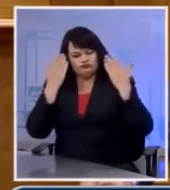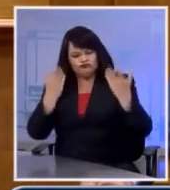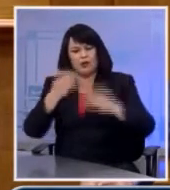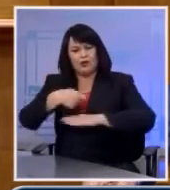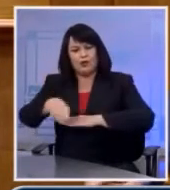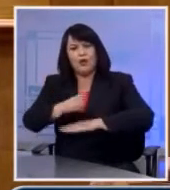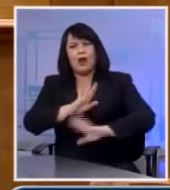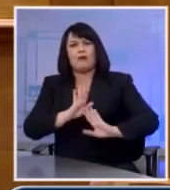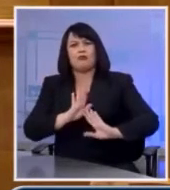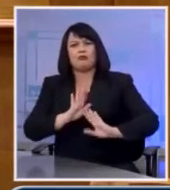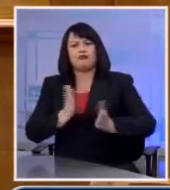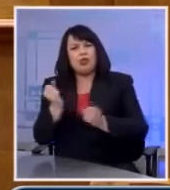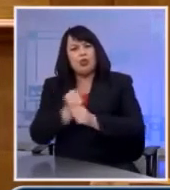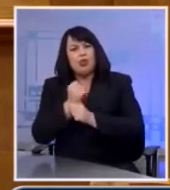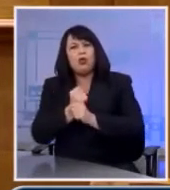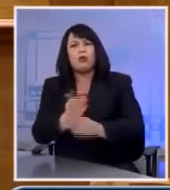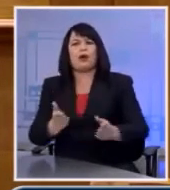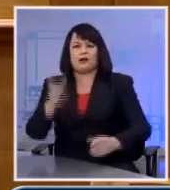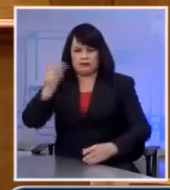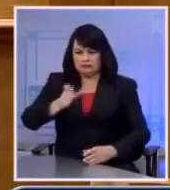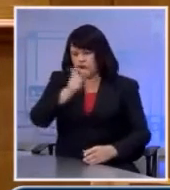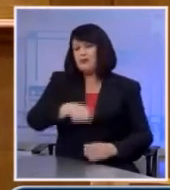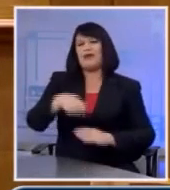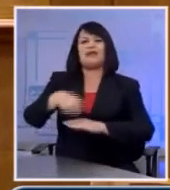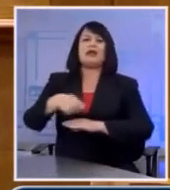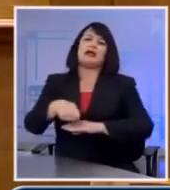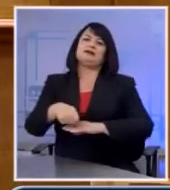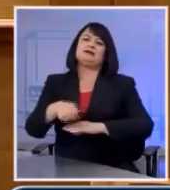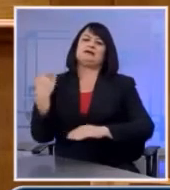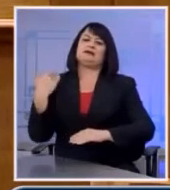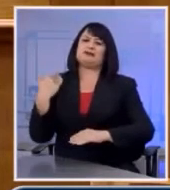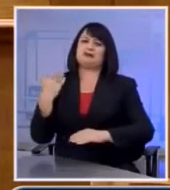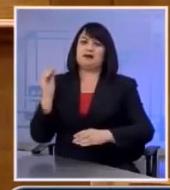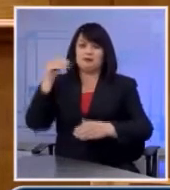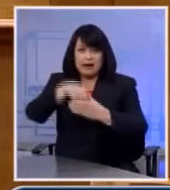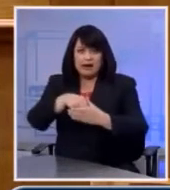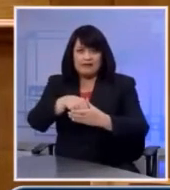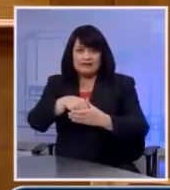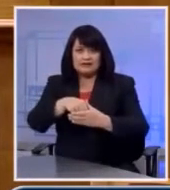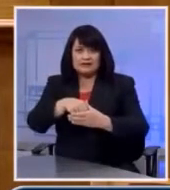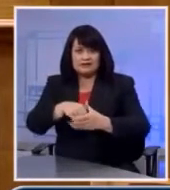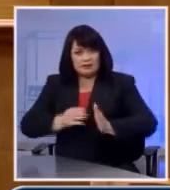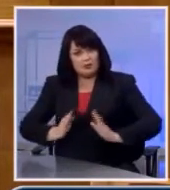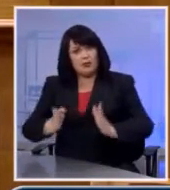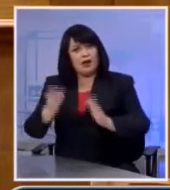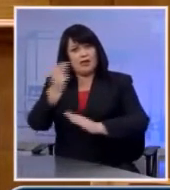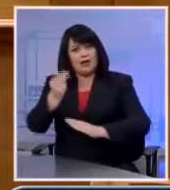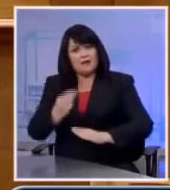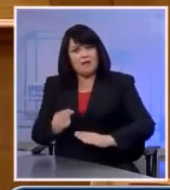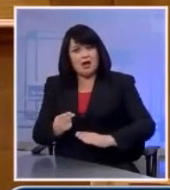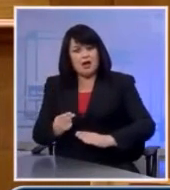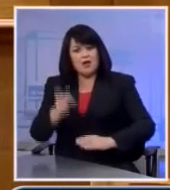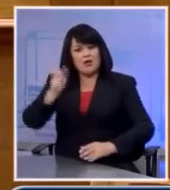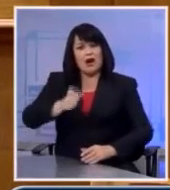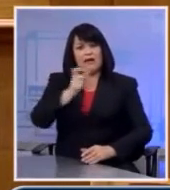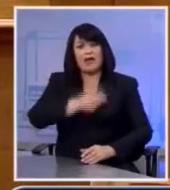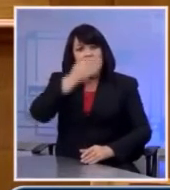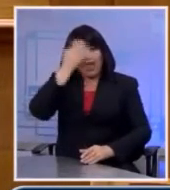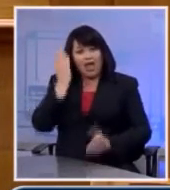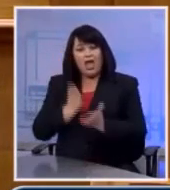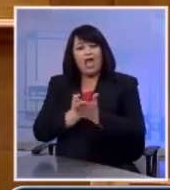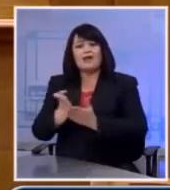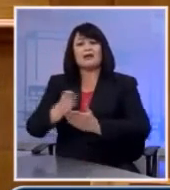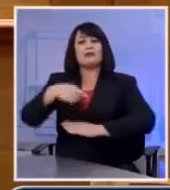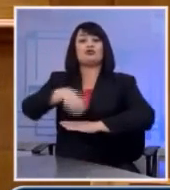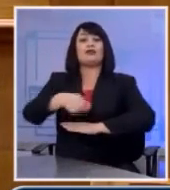κάθε δικαστής, το έχω πει και την άλλη φορά, και αυτό το θεωρείτε παρέμβαση. Δεν είναι παρέμβαση. Ότι κάθε έντιμος δικαστής που θα έρθει